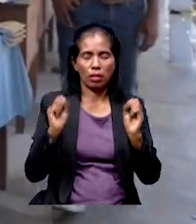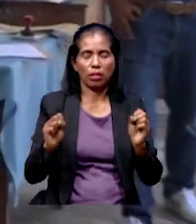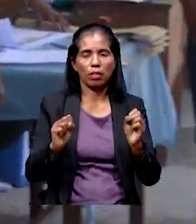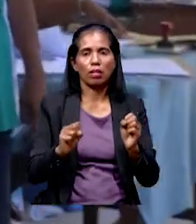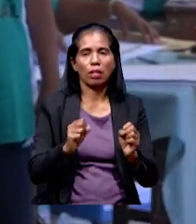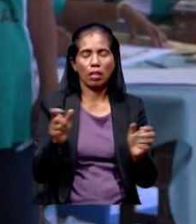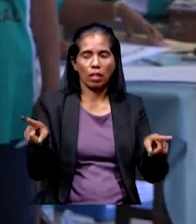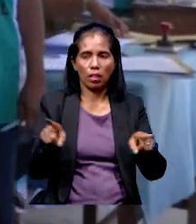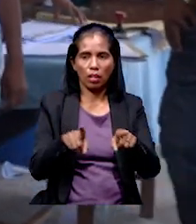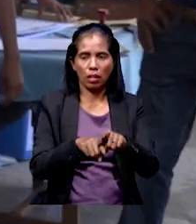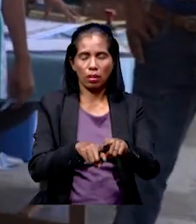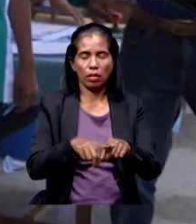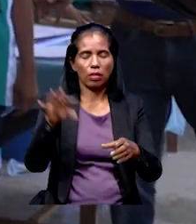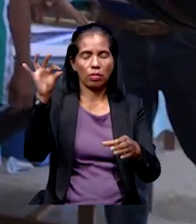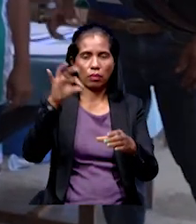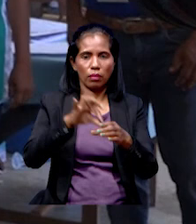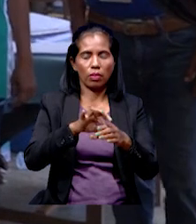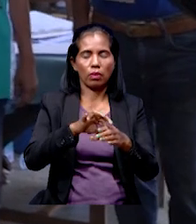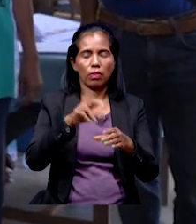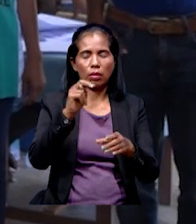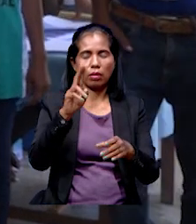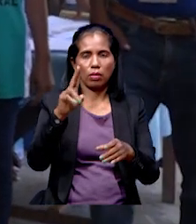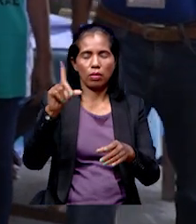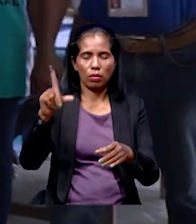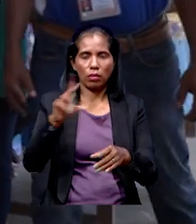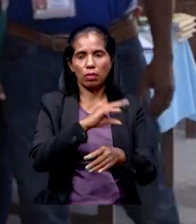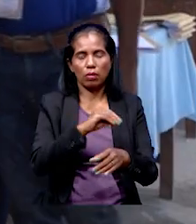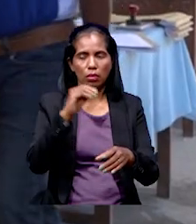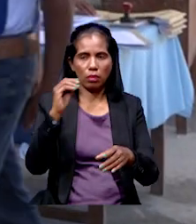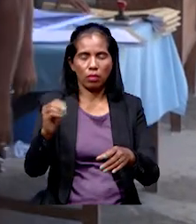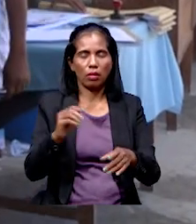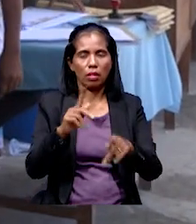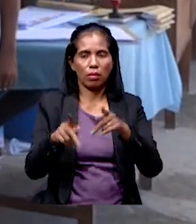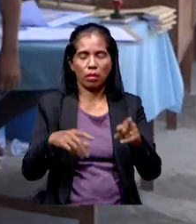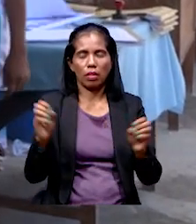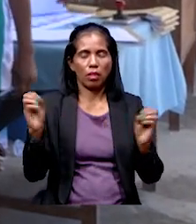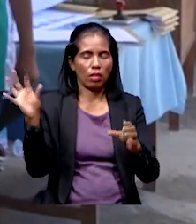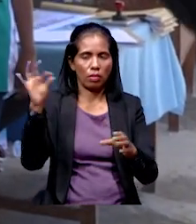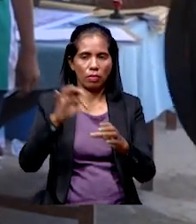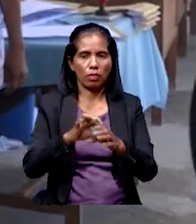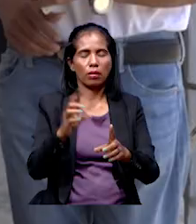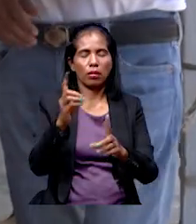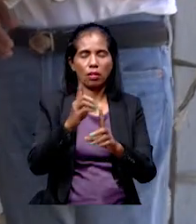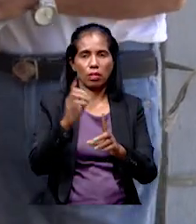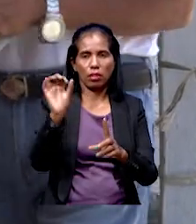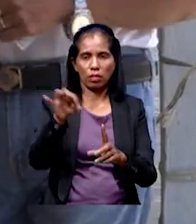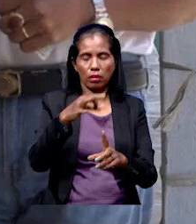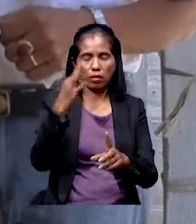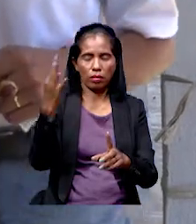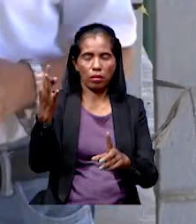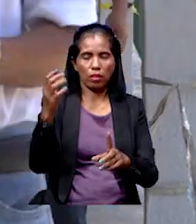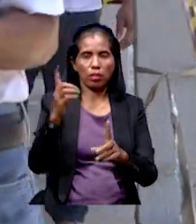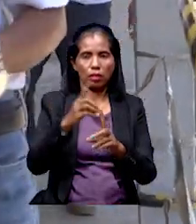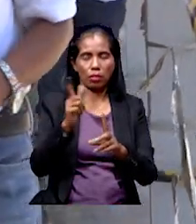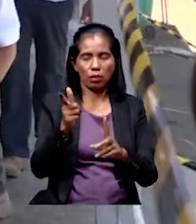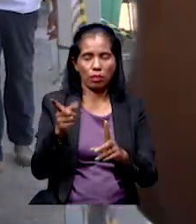Seluk, hanesan voto nulo, voto protestado no reclamação Sira, Husiloron sanu resinsia toro anu